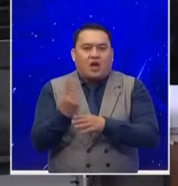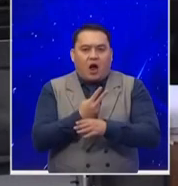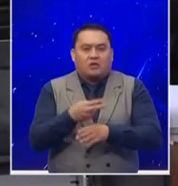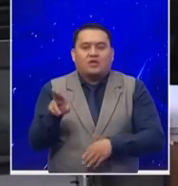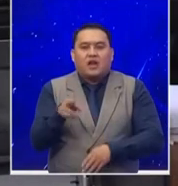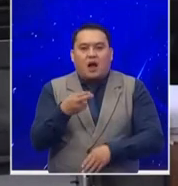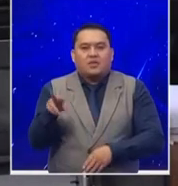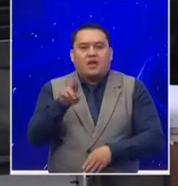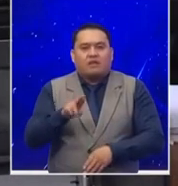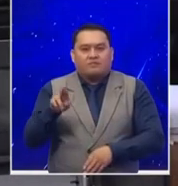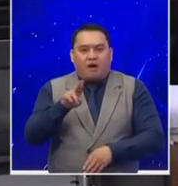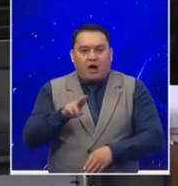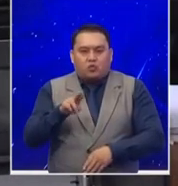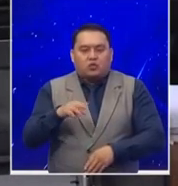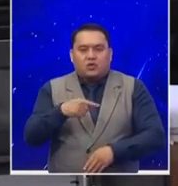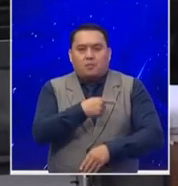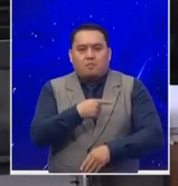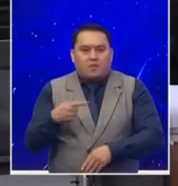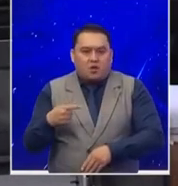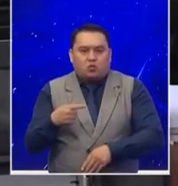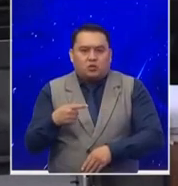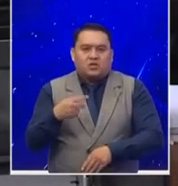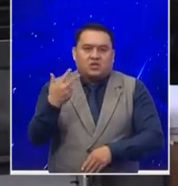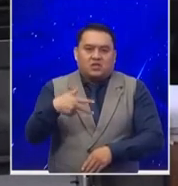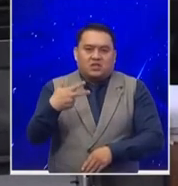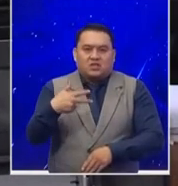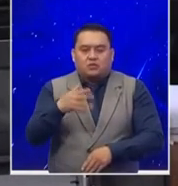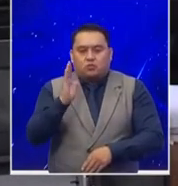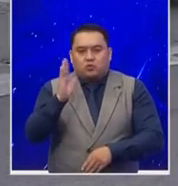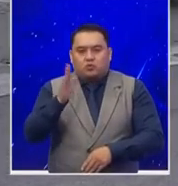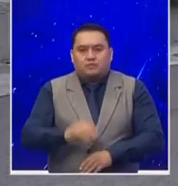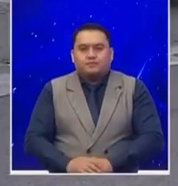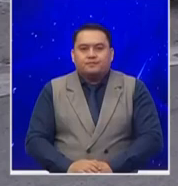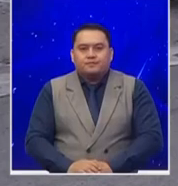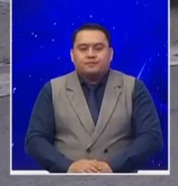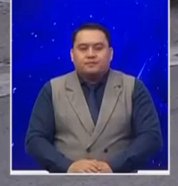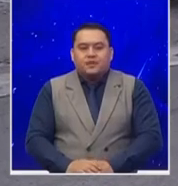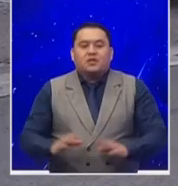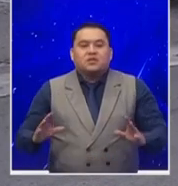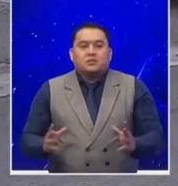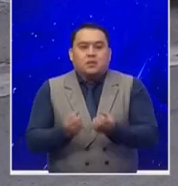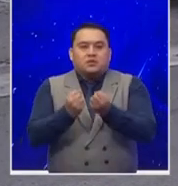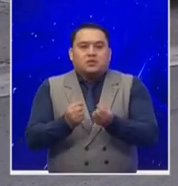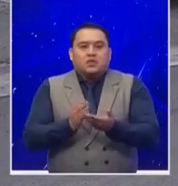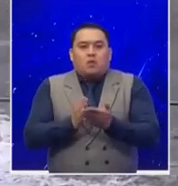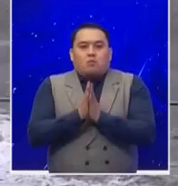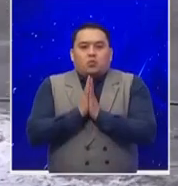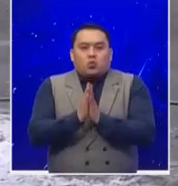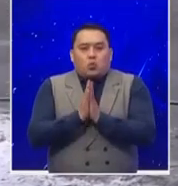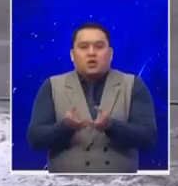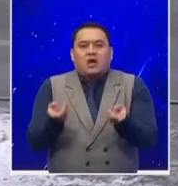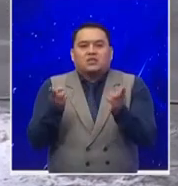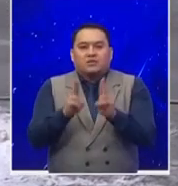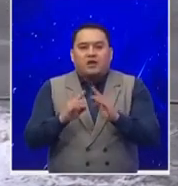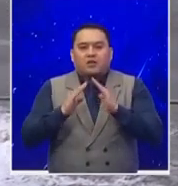половине декады января. Ожидаемая температура минус 30 градусов. Сотрудники ЧС области убедительно просят не выезжать